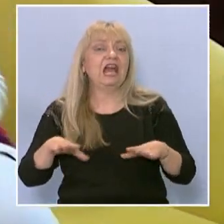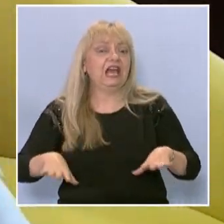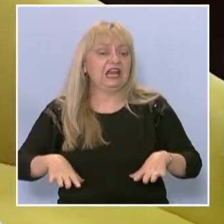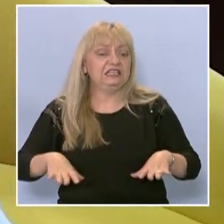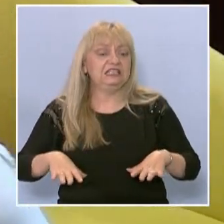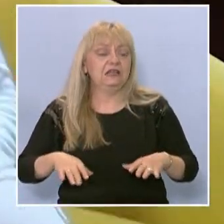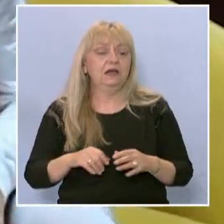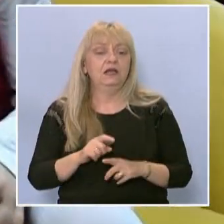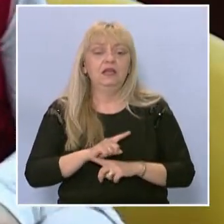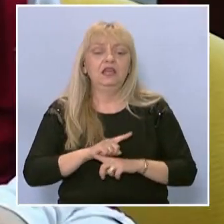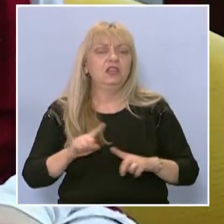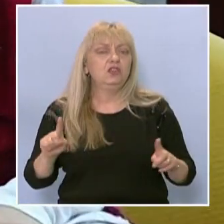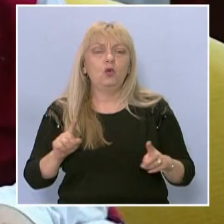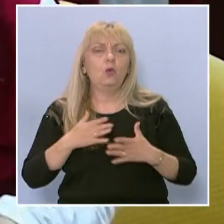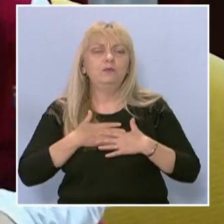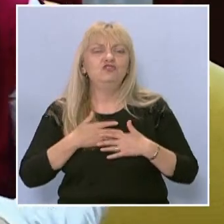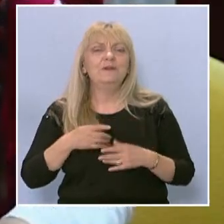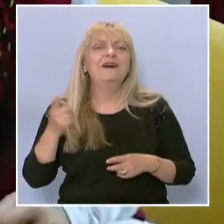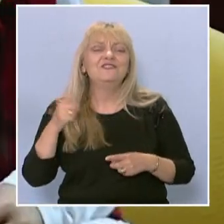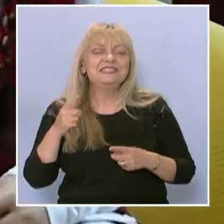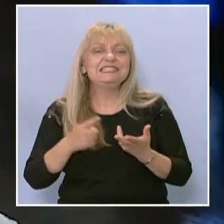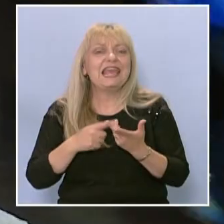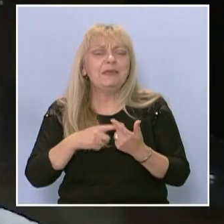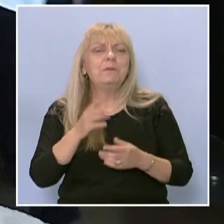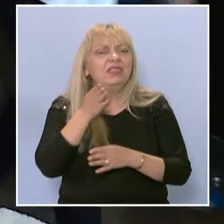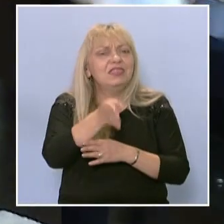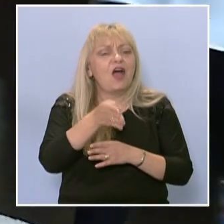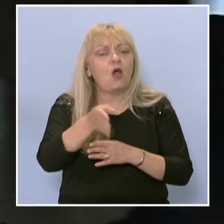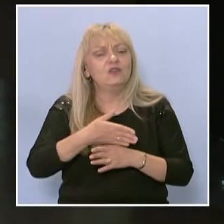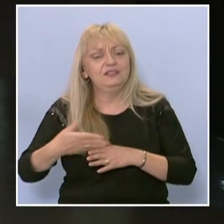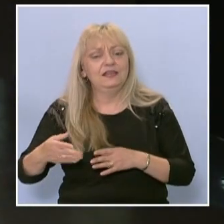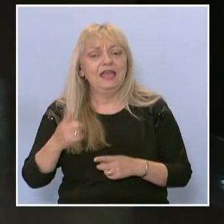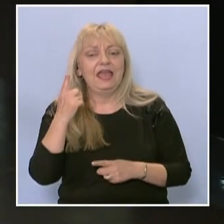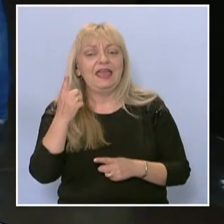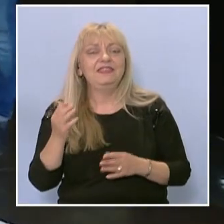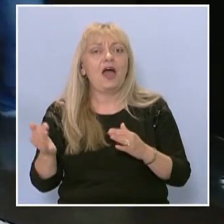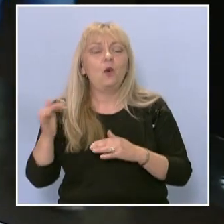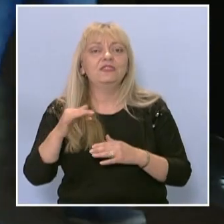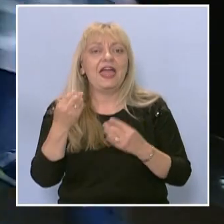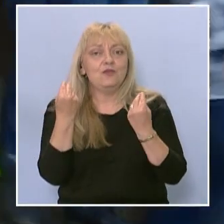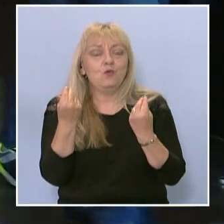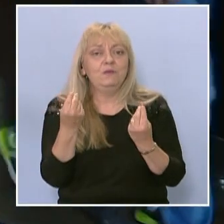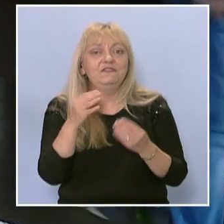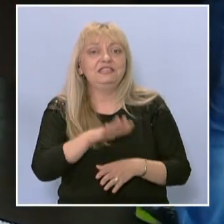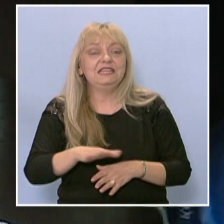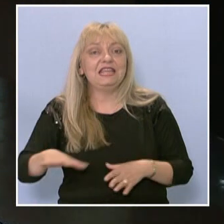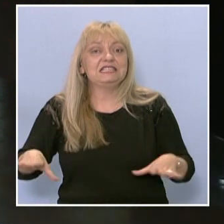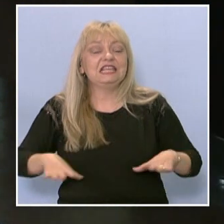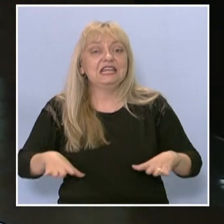не обичам всеки път да ходя на детска градина. Една от най-хубавите детски градини в града ни,